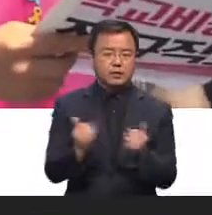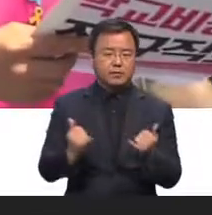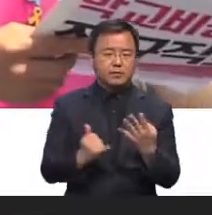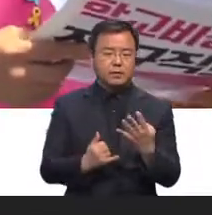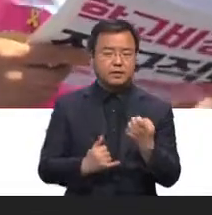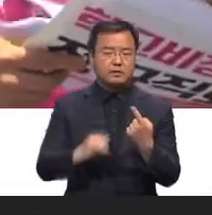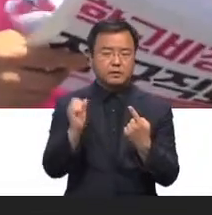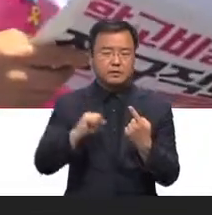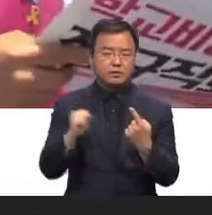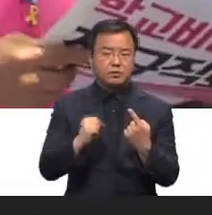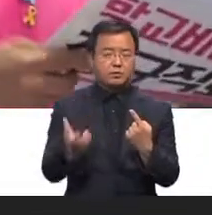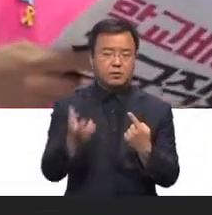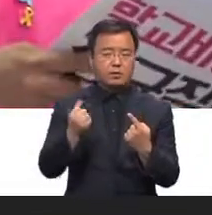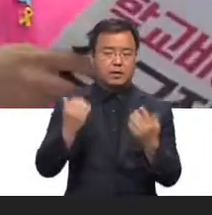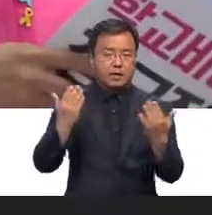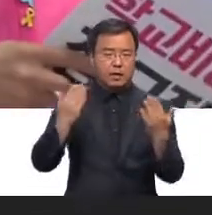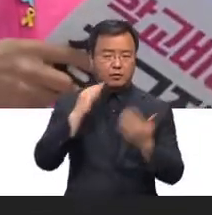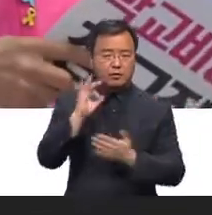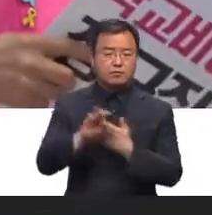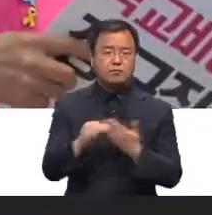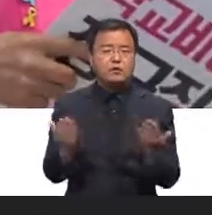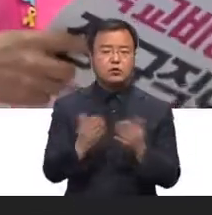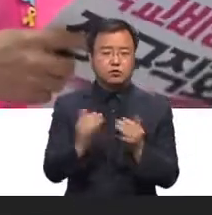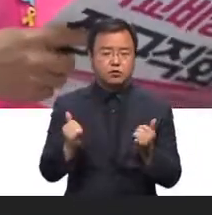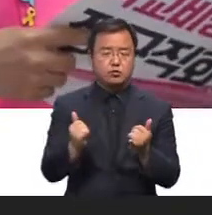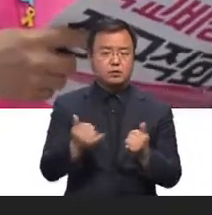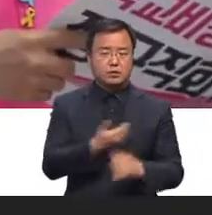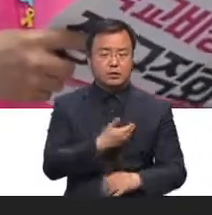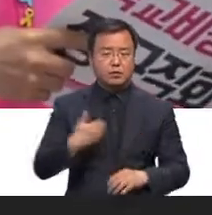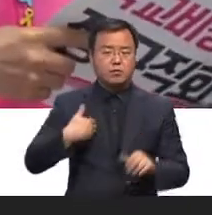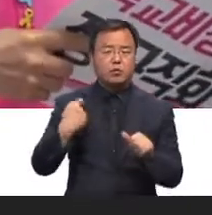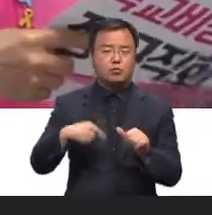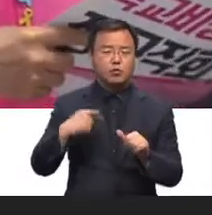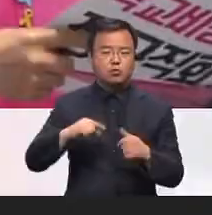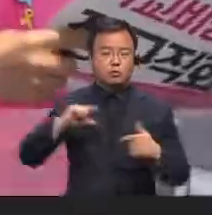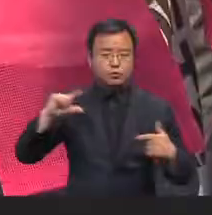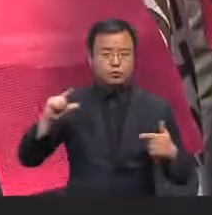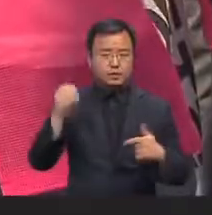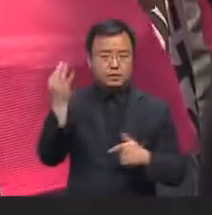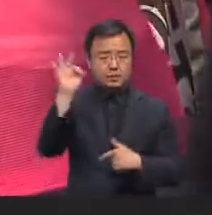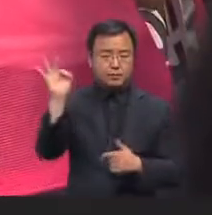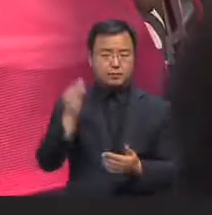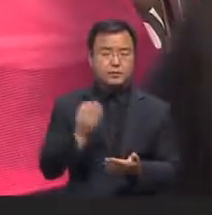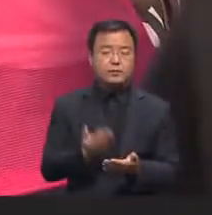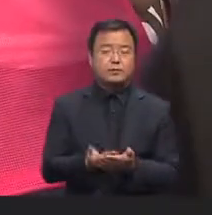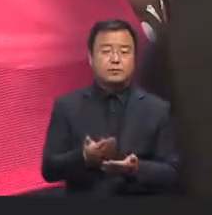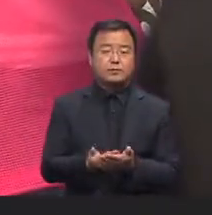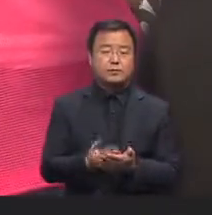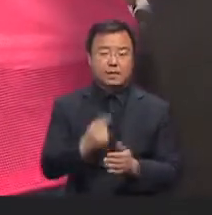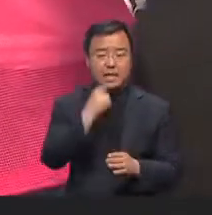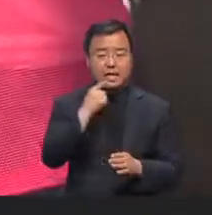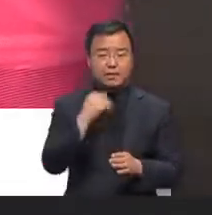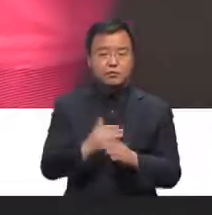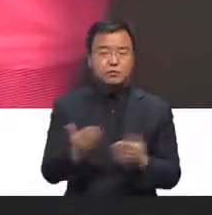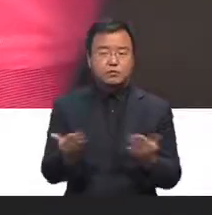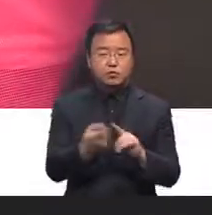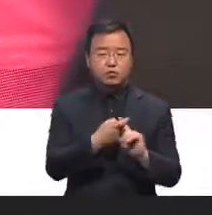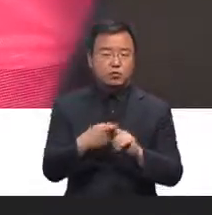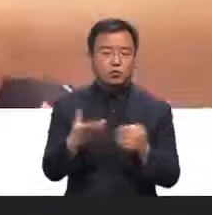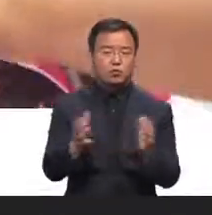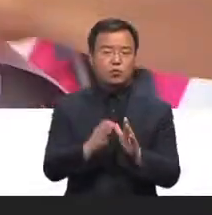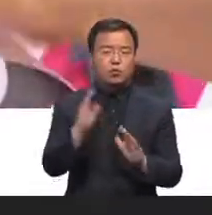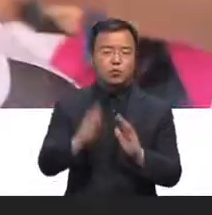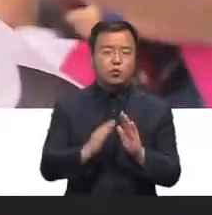학교 비정규직을 상당한 교육의 째로 인정해 달라 민주노총은 000 은 비정규직을